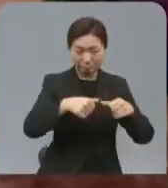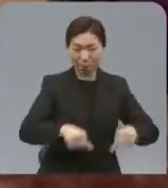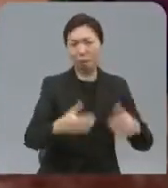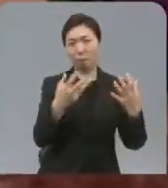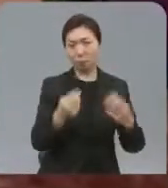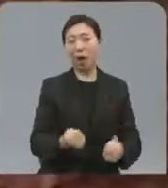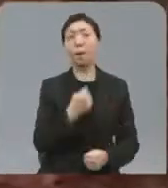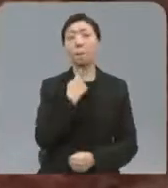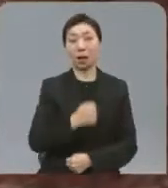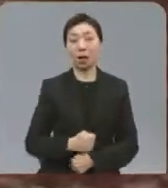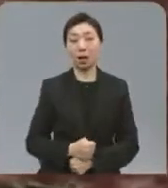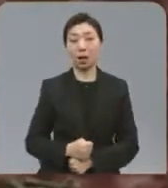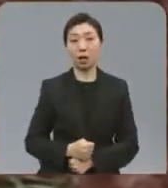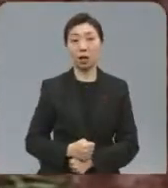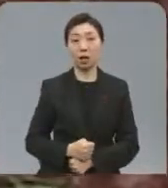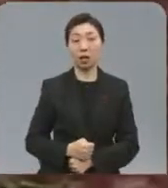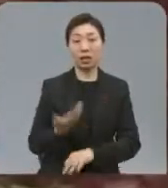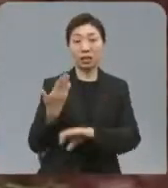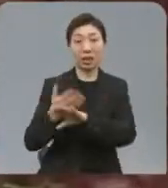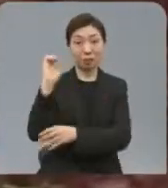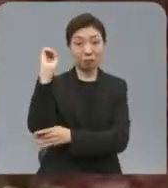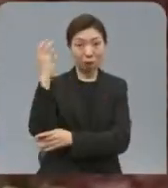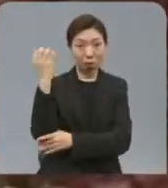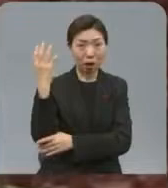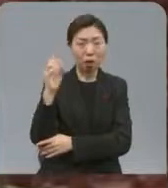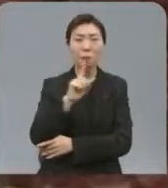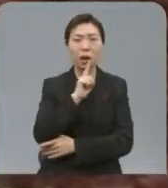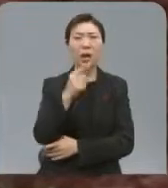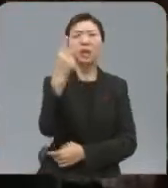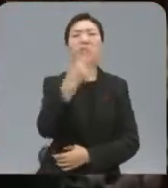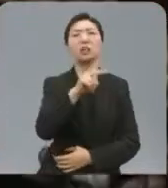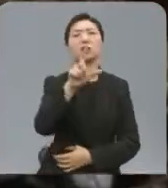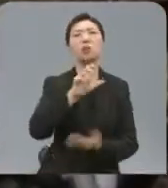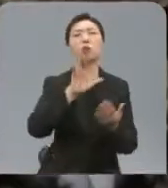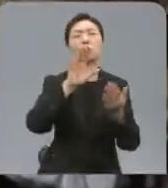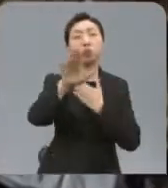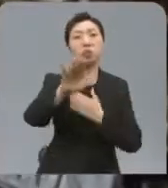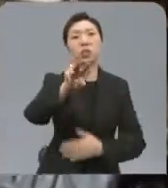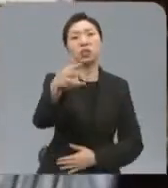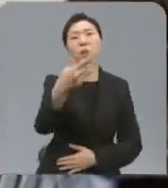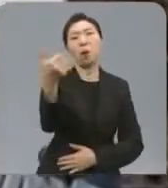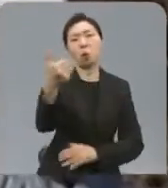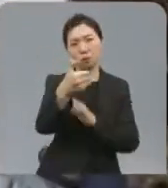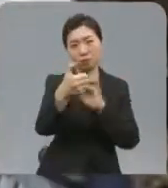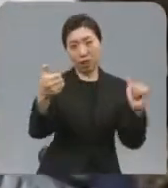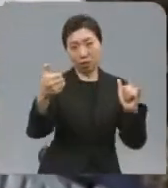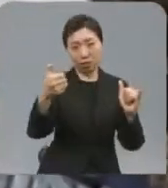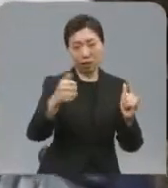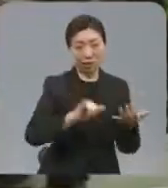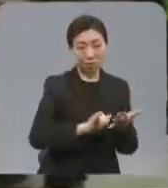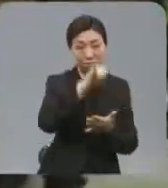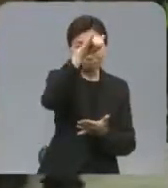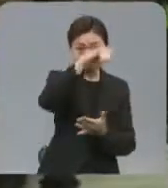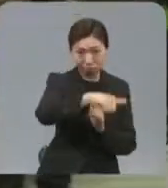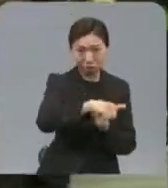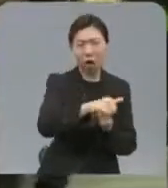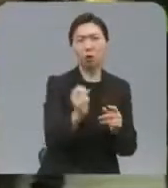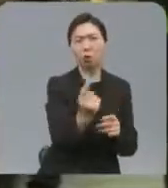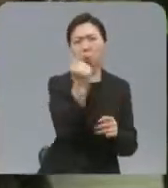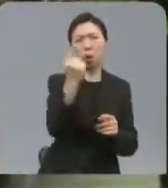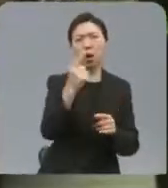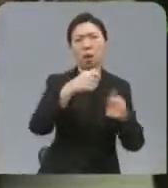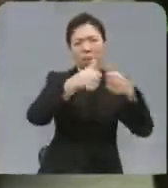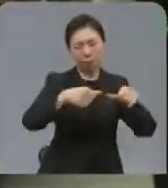Flugzeugunfällen reuters meldete das allein seit 2000 fast 350 Personen bei Flugzeug und